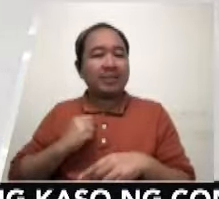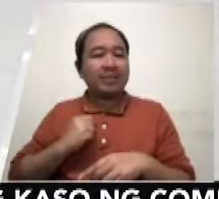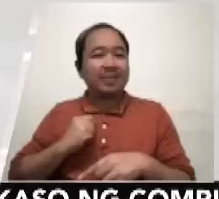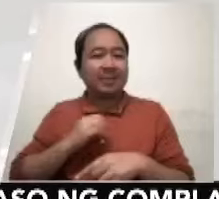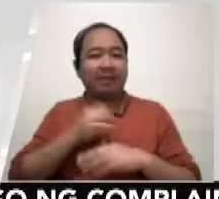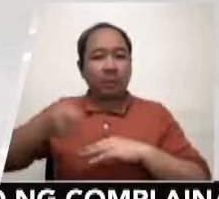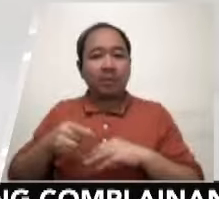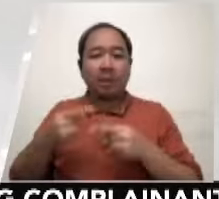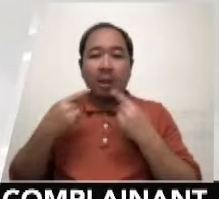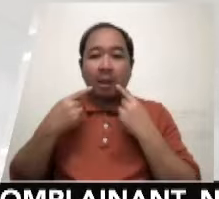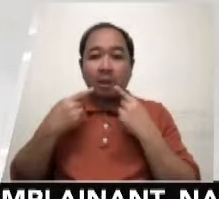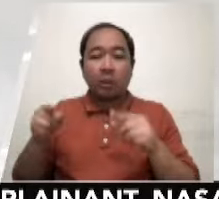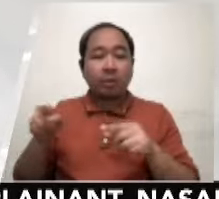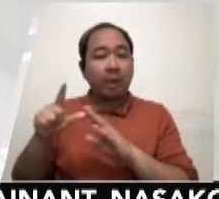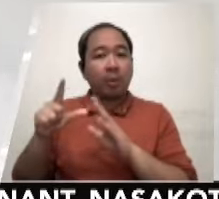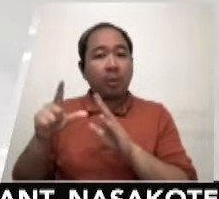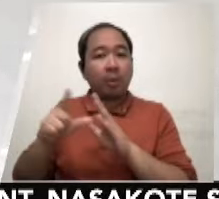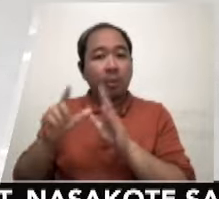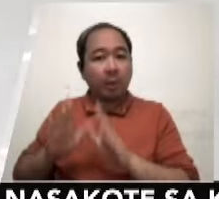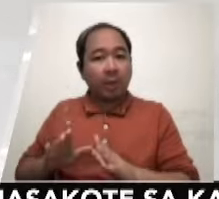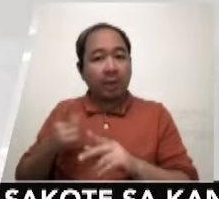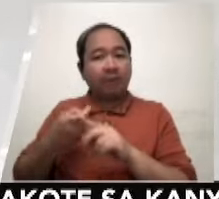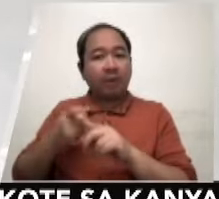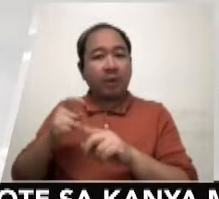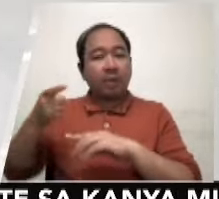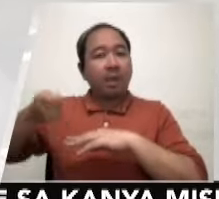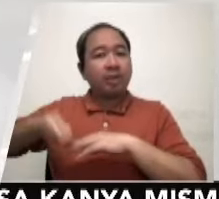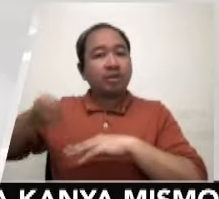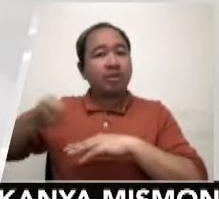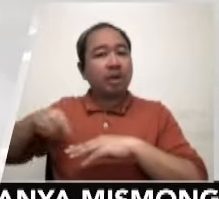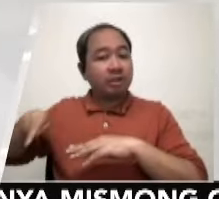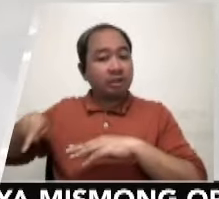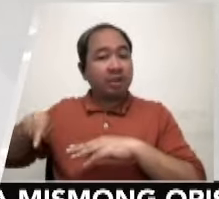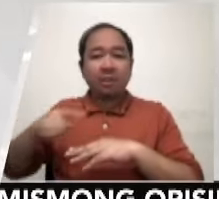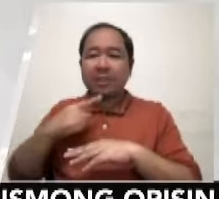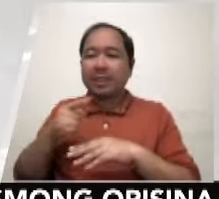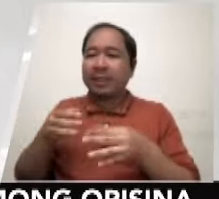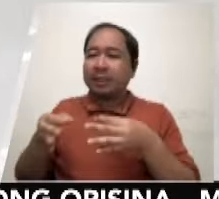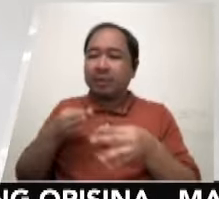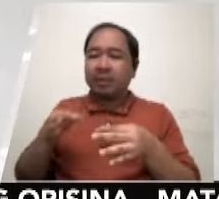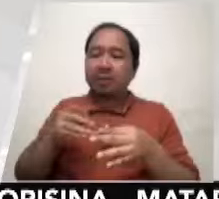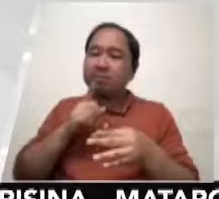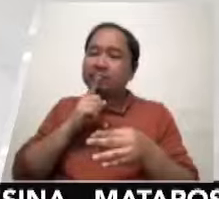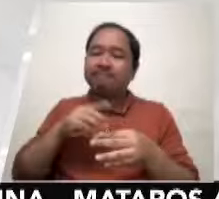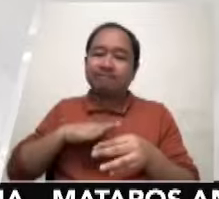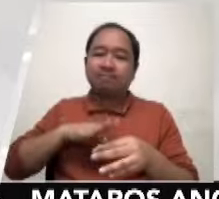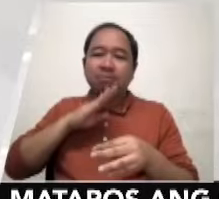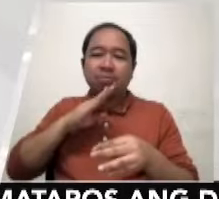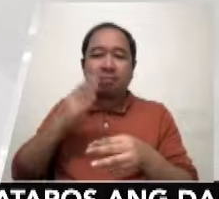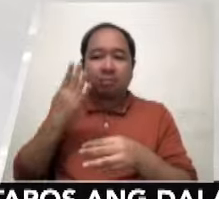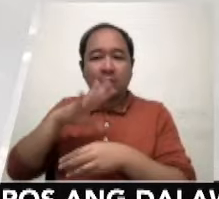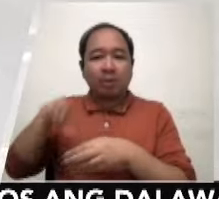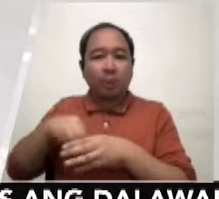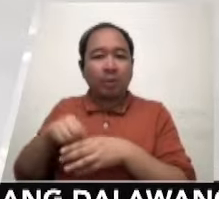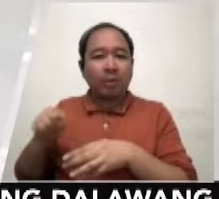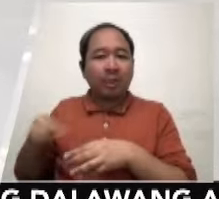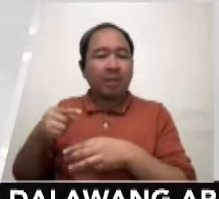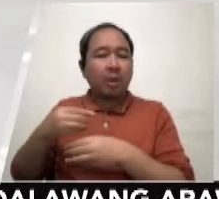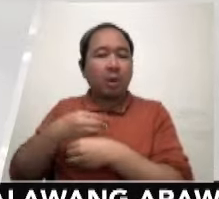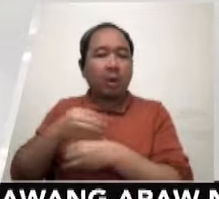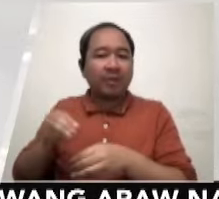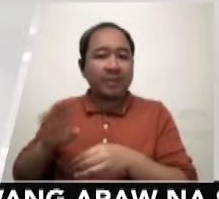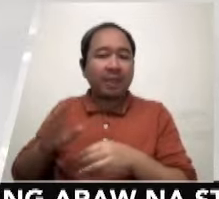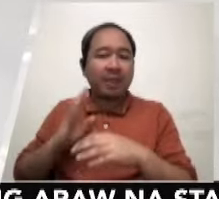ng abogado ni Presiding Judge Albert T. Cancillo, sinabi nitong ikinalulungkot niya ang pagkakadawit sa pangalan at opisina ng kanyang kliyente